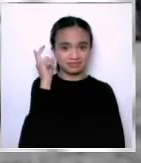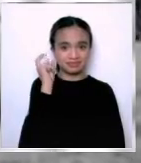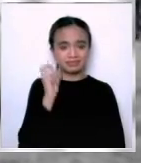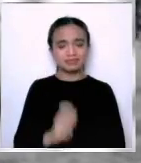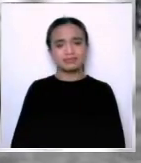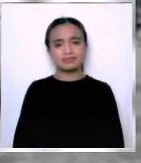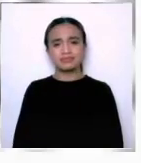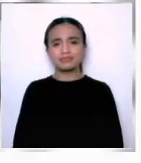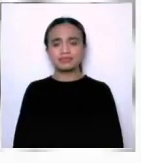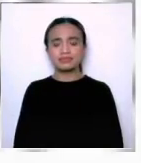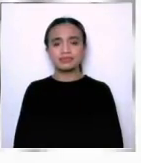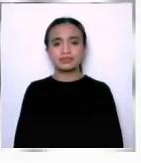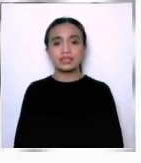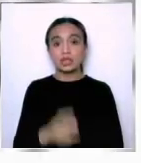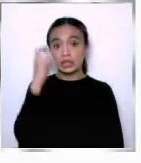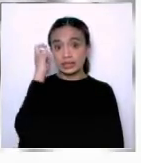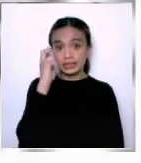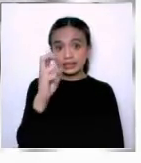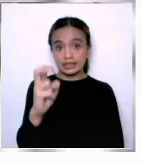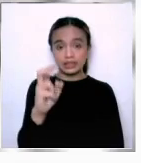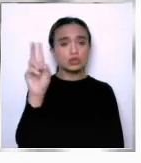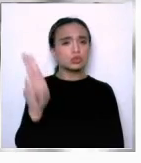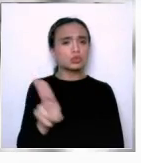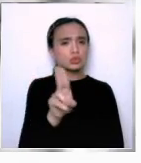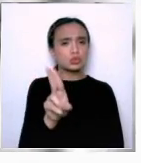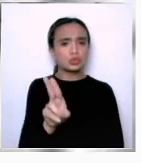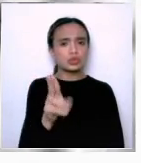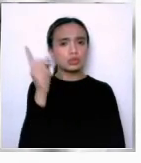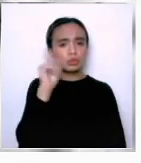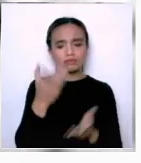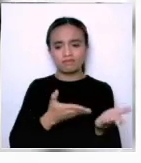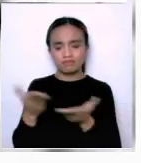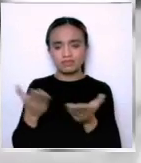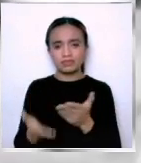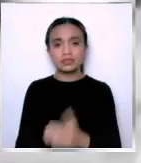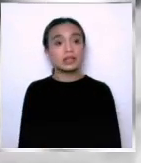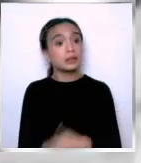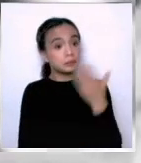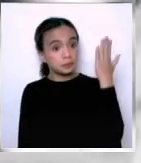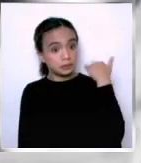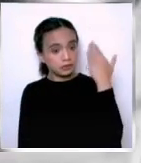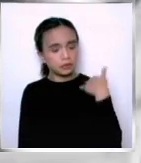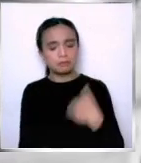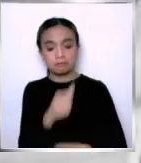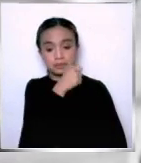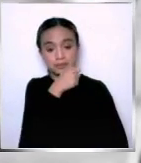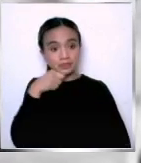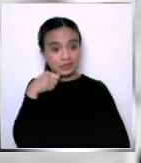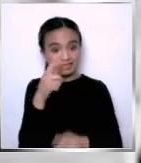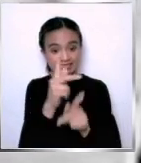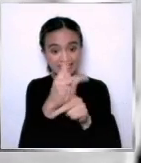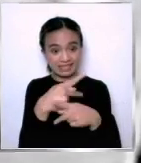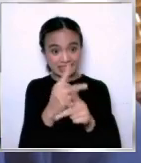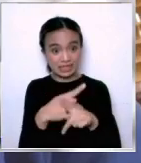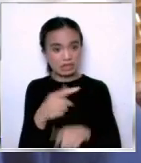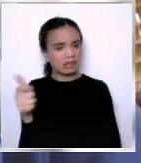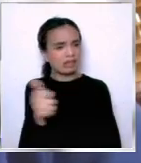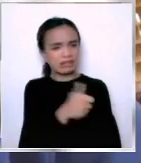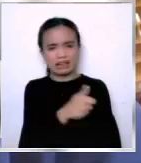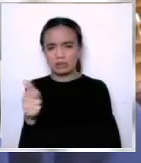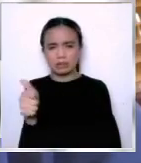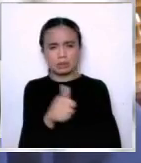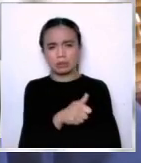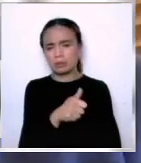Ang mga tren ginagamit doon sa paglipat ng kalakal. Dati kasi, nung agricultural products natin, the cost of transportation is really exorbitant, as in